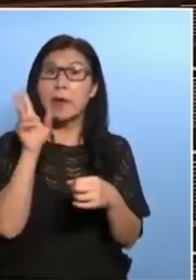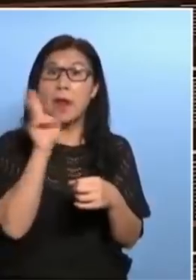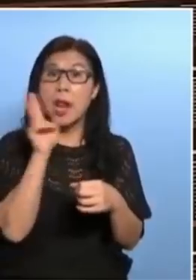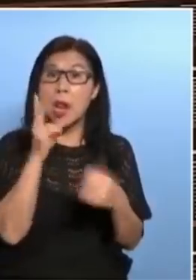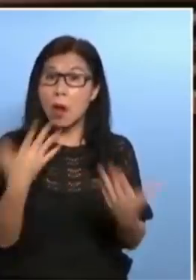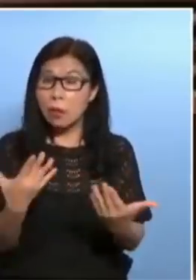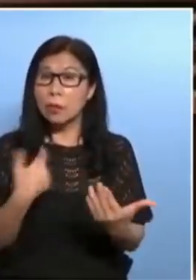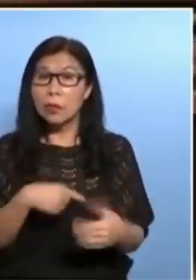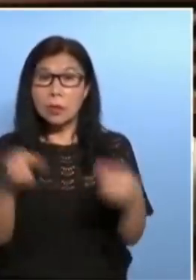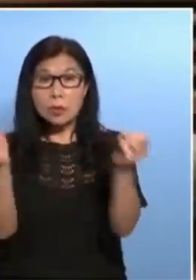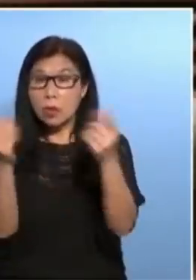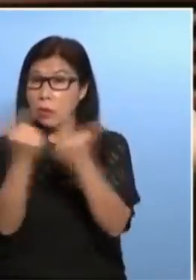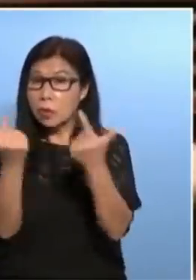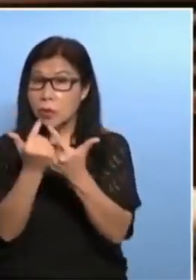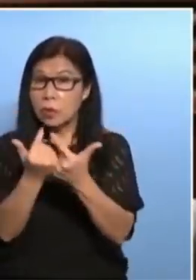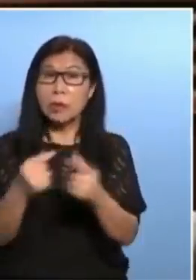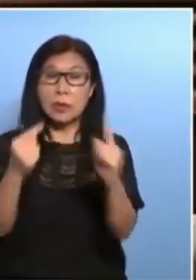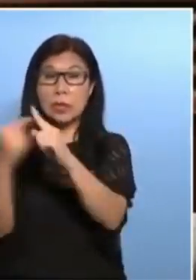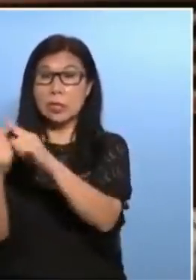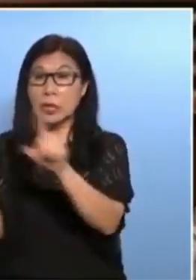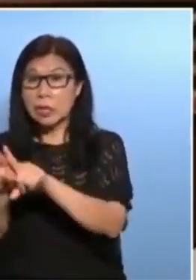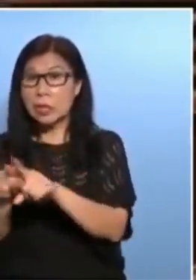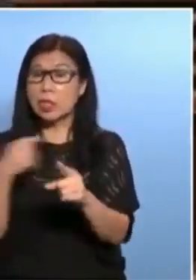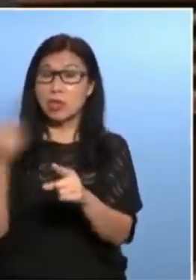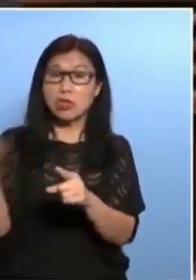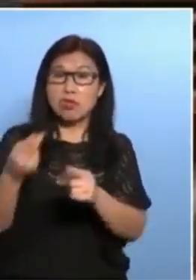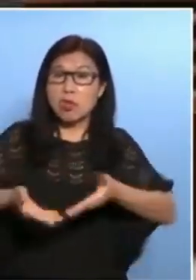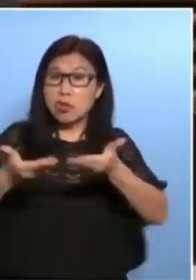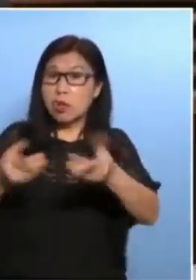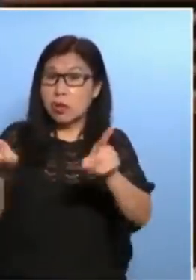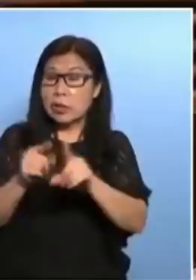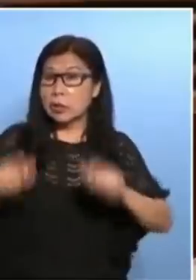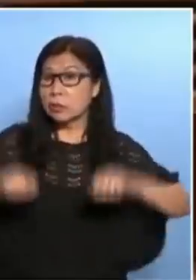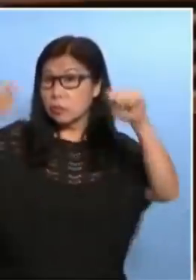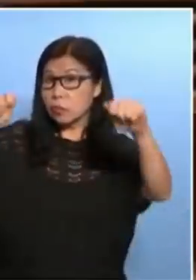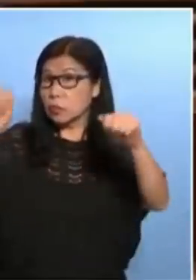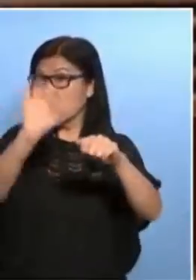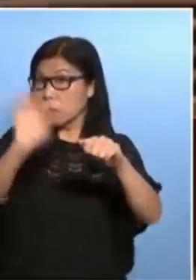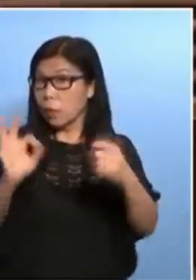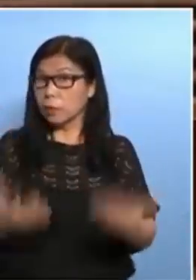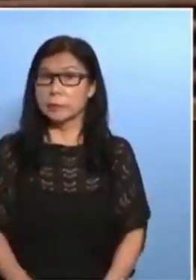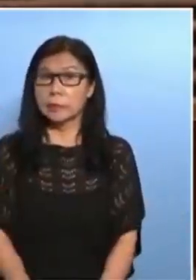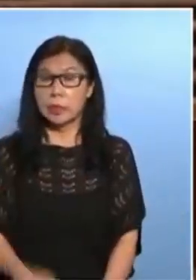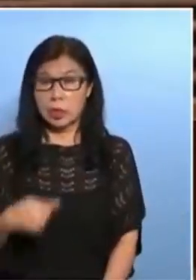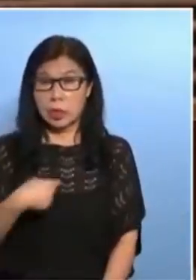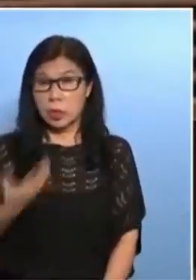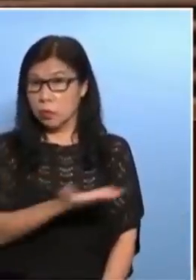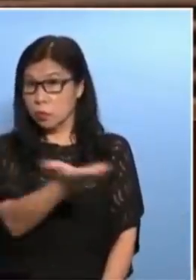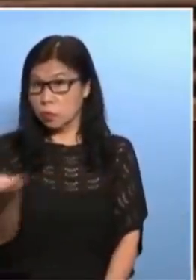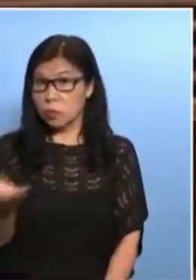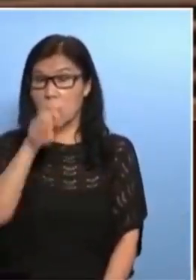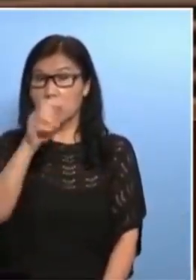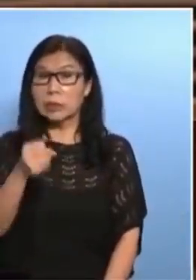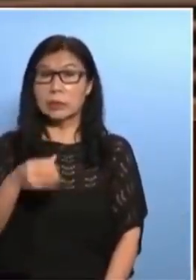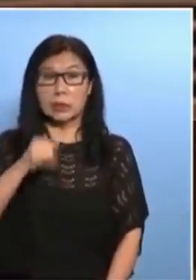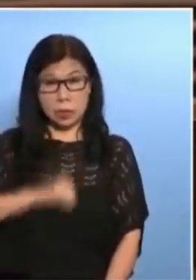子，我冇辯論，我而家冇為任何人要求爭取再展現同樣嘅紙牌。不過，我想帶出嘅就係